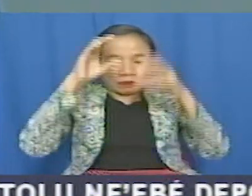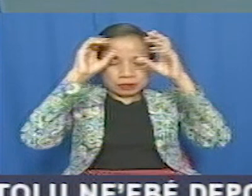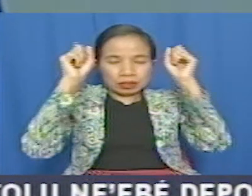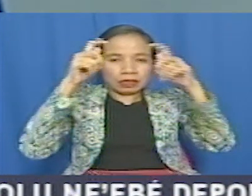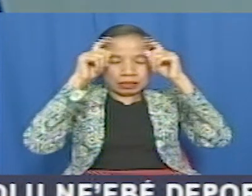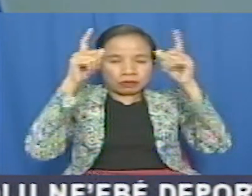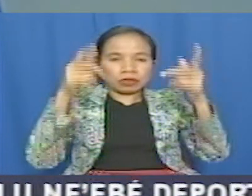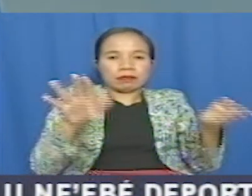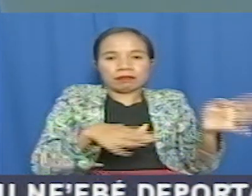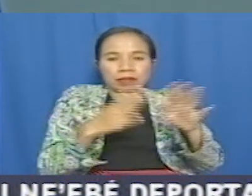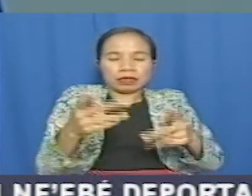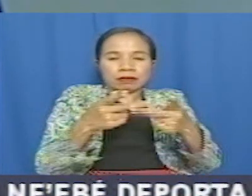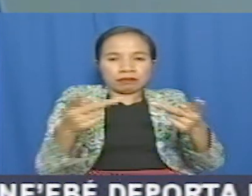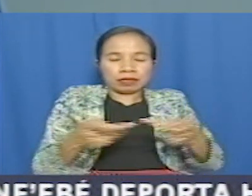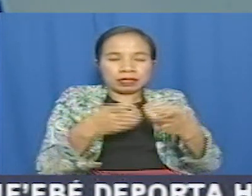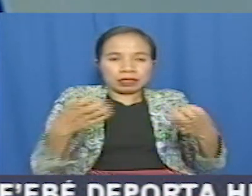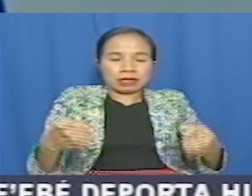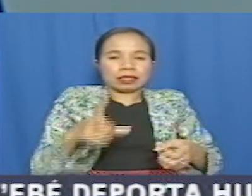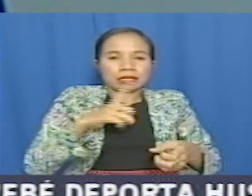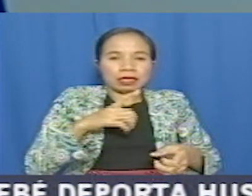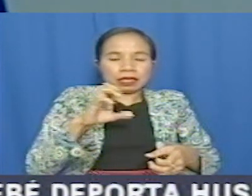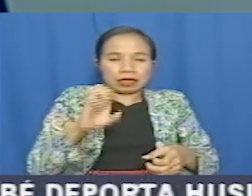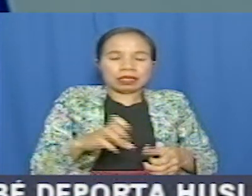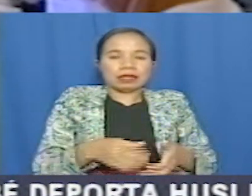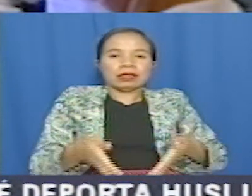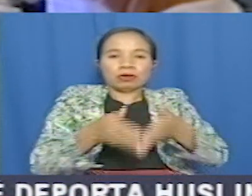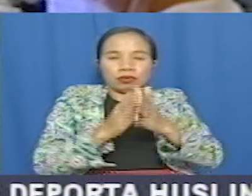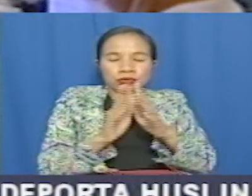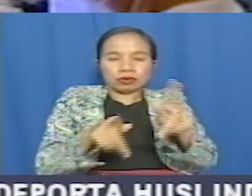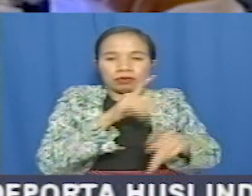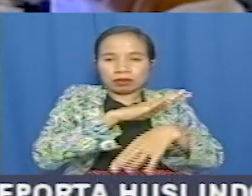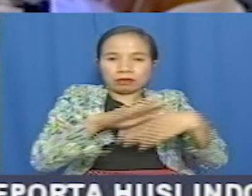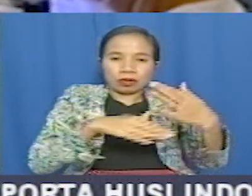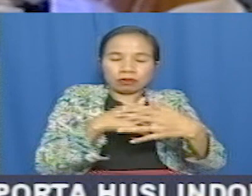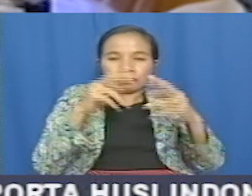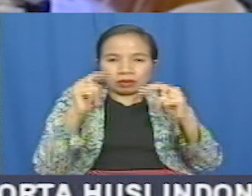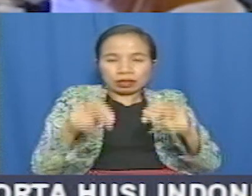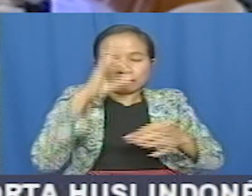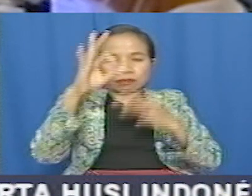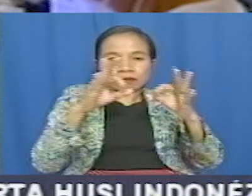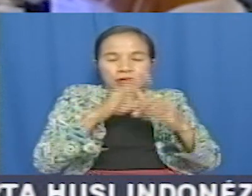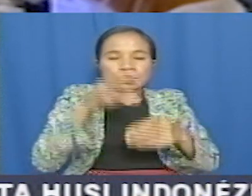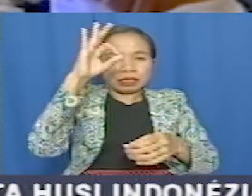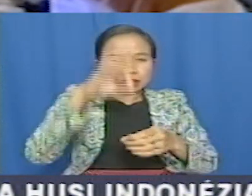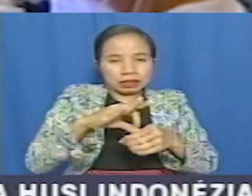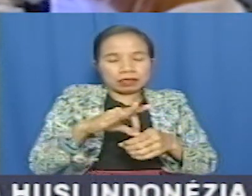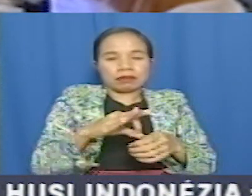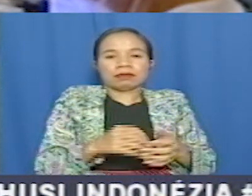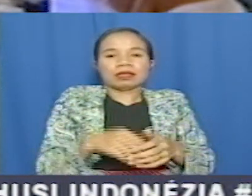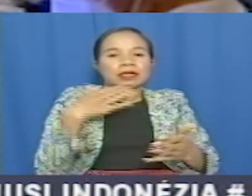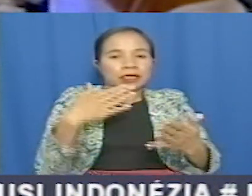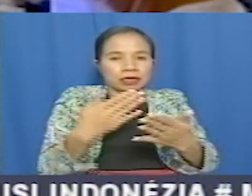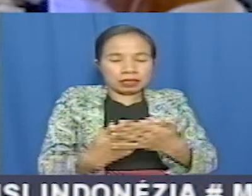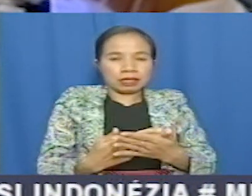ia isolamento la hane. Tambane, nia husu atu entidade hotu tenki garante elisaun ida